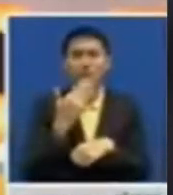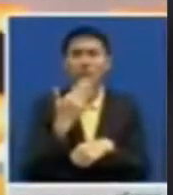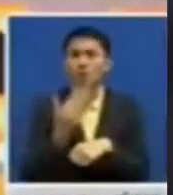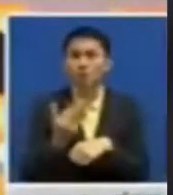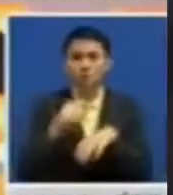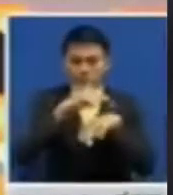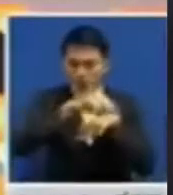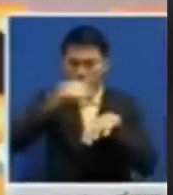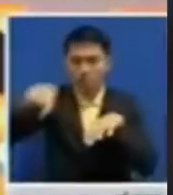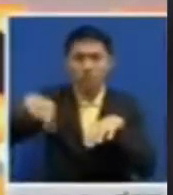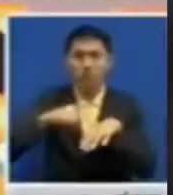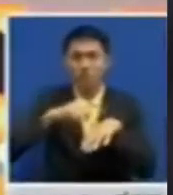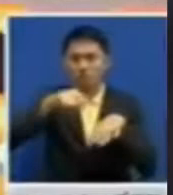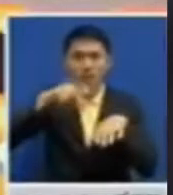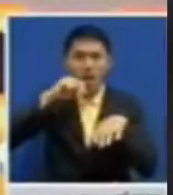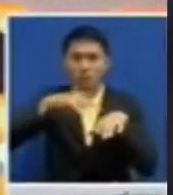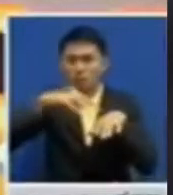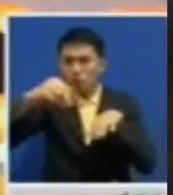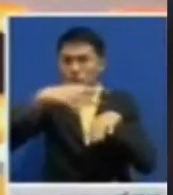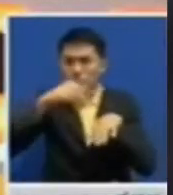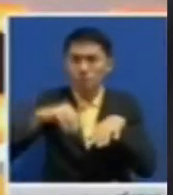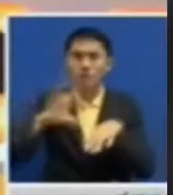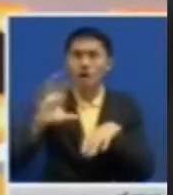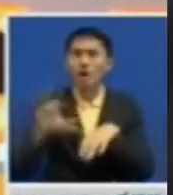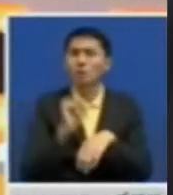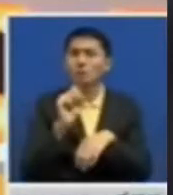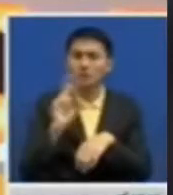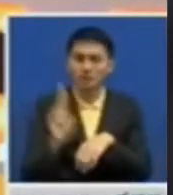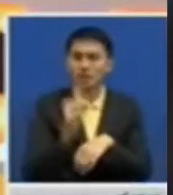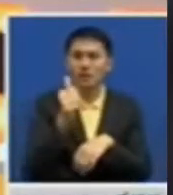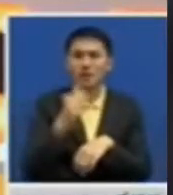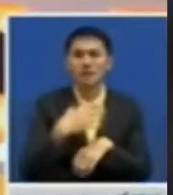านบ้านวังใหม่บ้านวังเหนือนะครับอยากจะให้หน่วยงาน